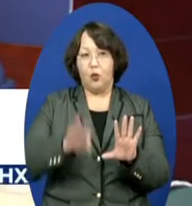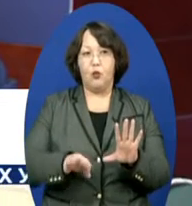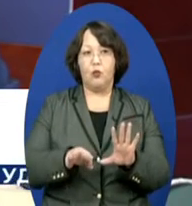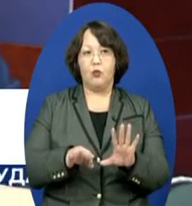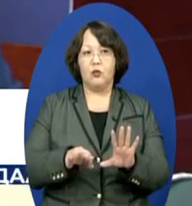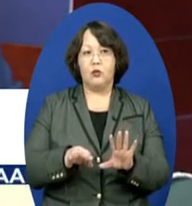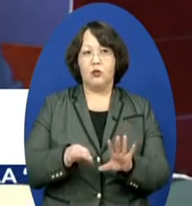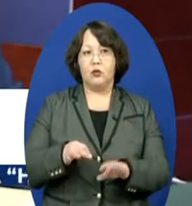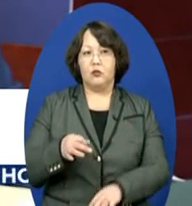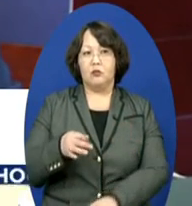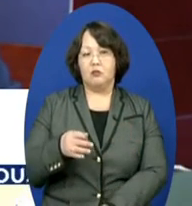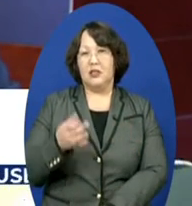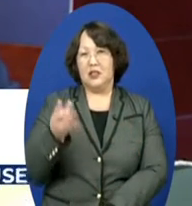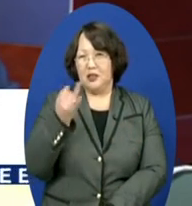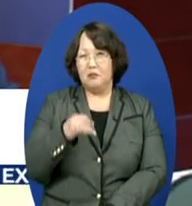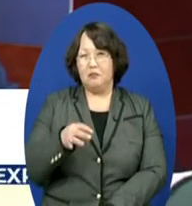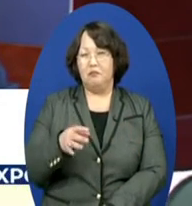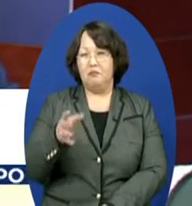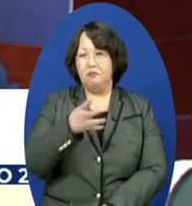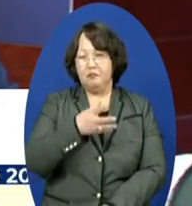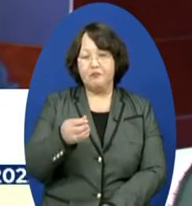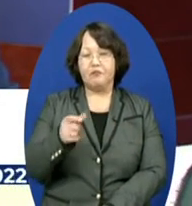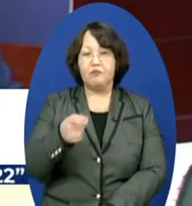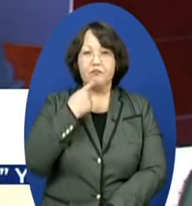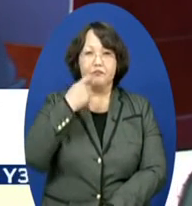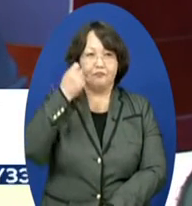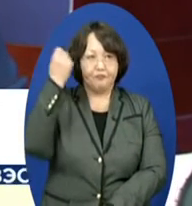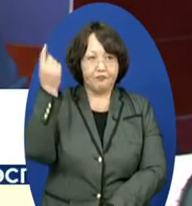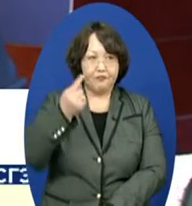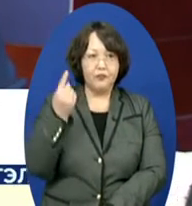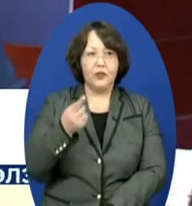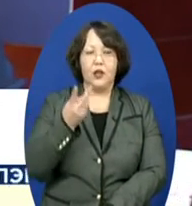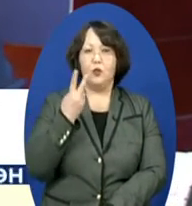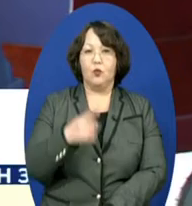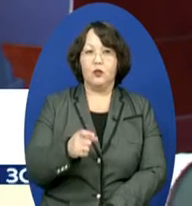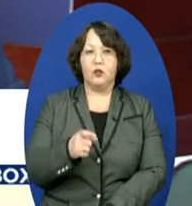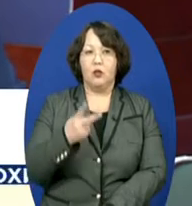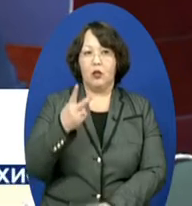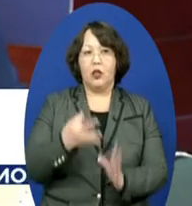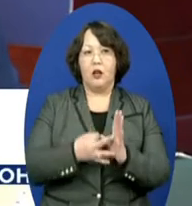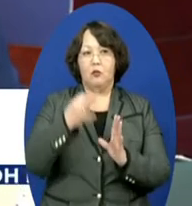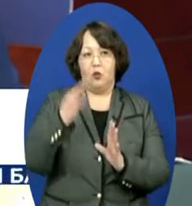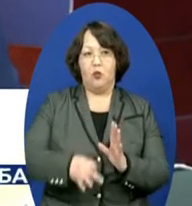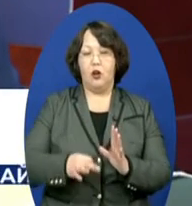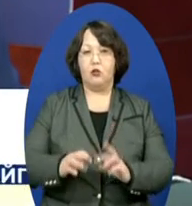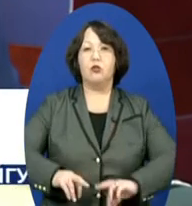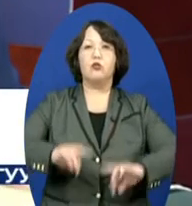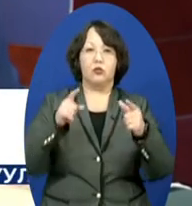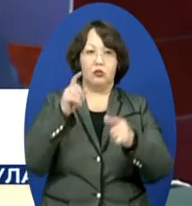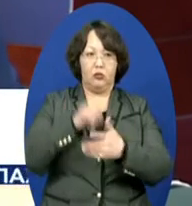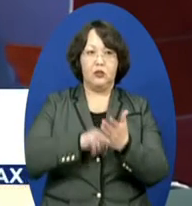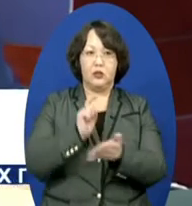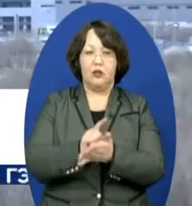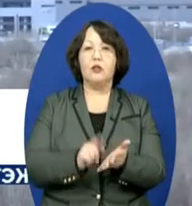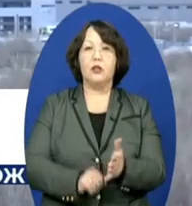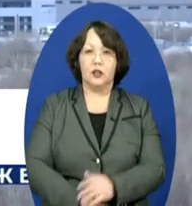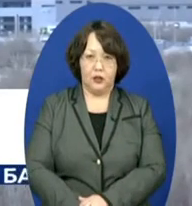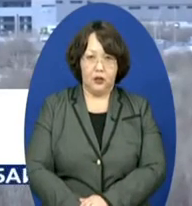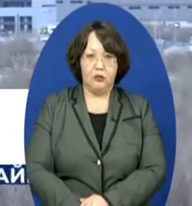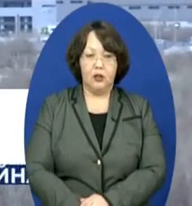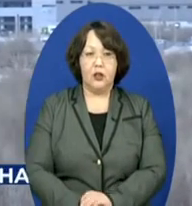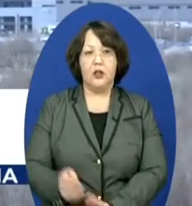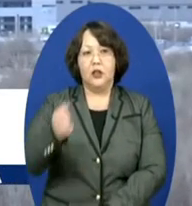ингээд өссөн. Ийм нөлөөлөлүүд байгаа учраас одоо цахилгаан тооны дээр 28% бол өөрчлөлт оруулах юм зайлшгүй шаардлага үүсчихэд байгаа